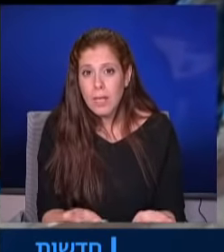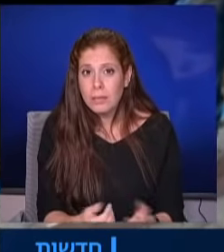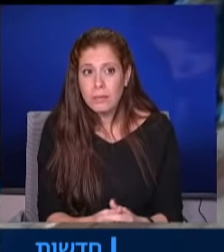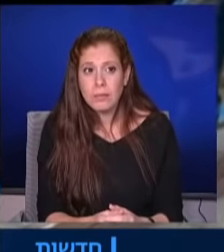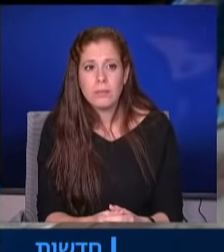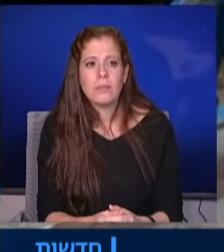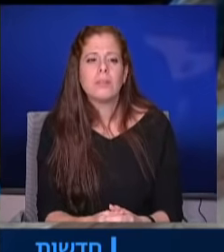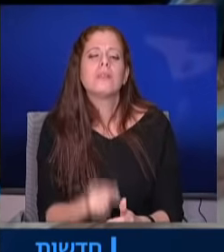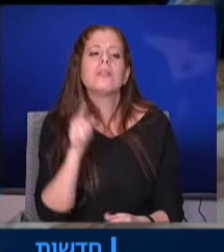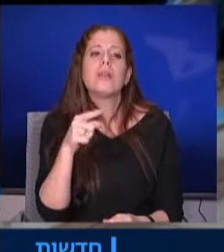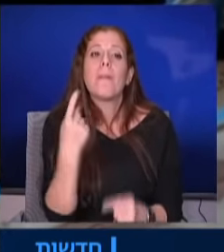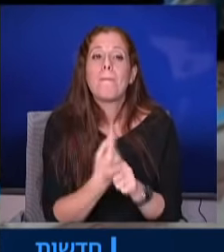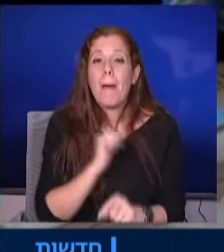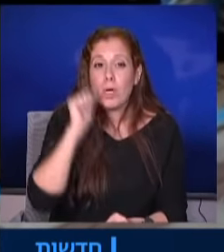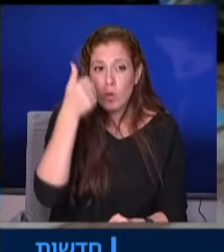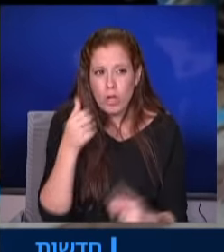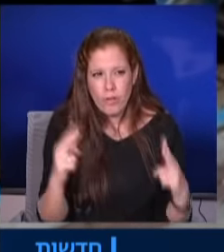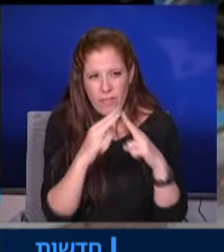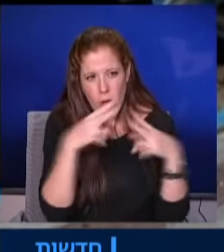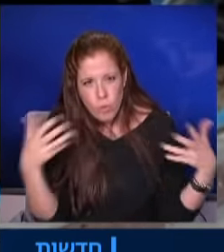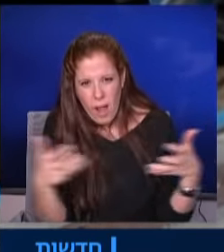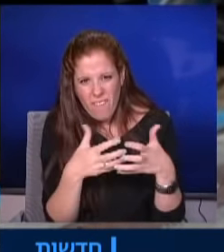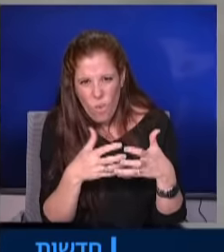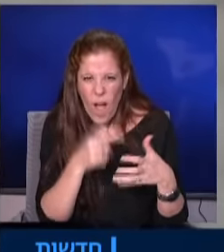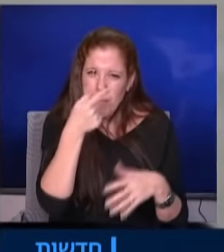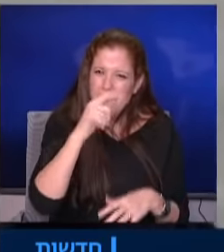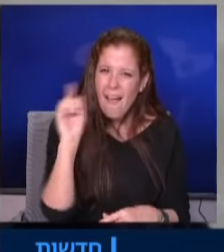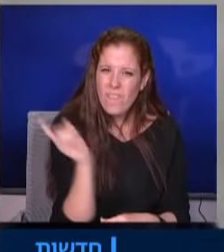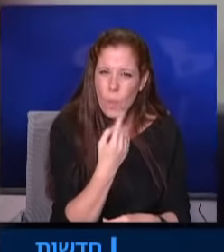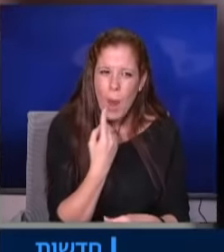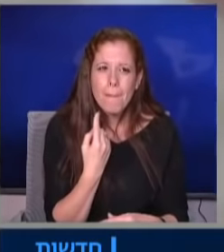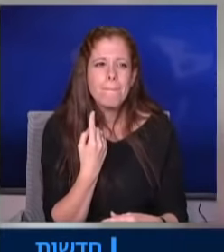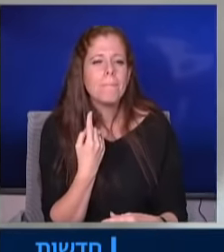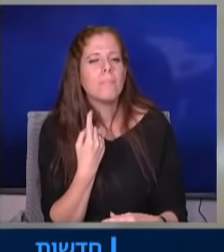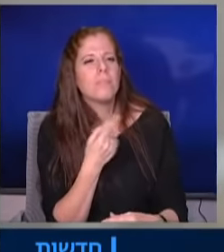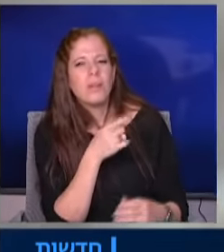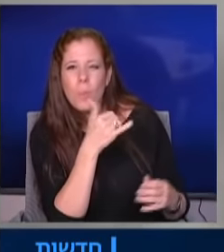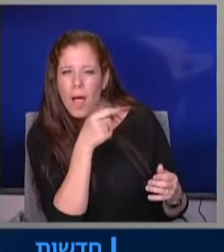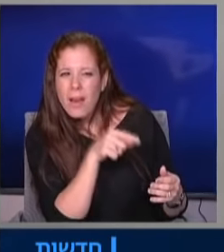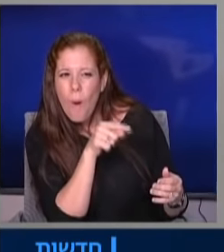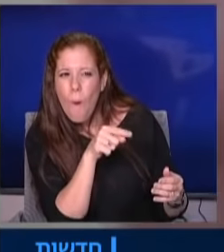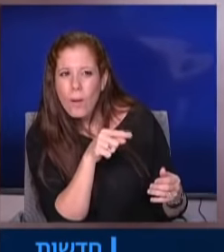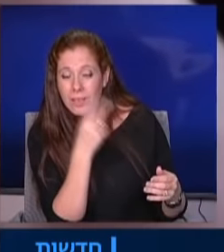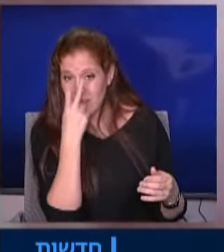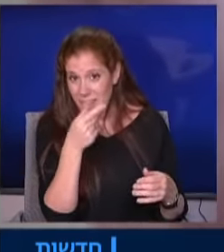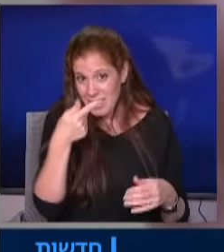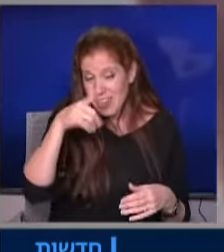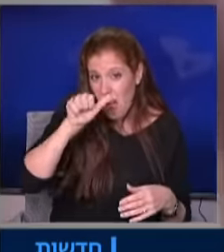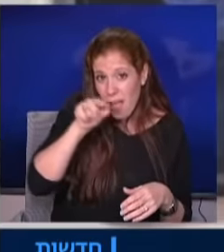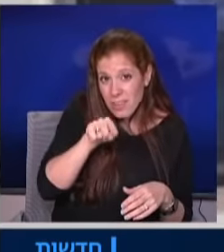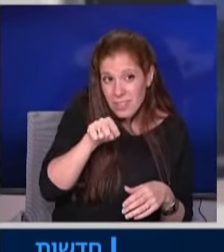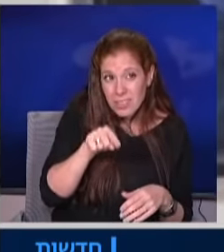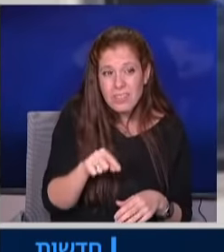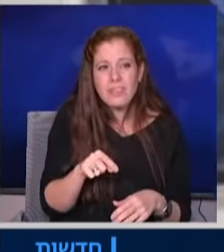זה מפעם ראשונה שנפגשנו כל החבורה עם גיא וכולם. וואו, נכון, זה עוד בא. תראה, הנה גיא. אוקיי.